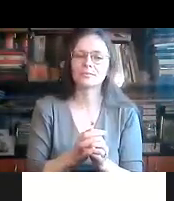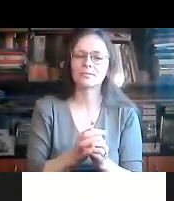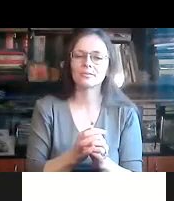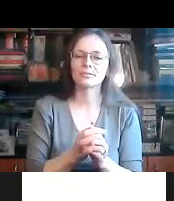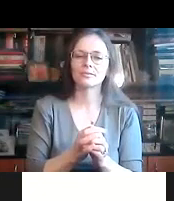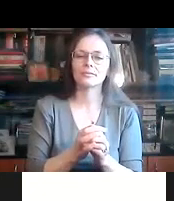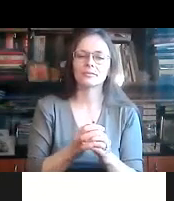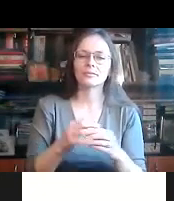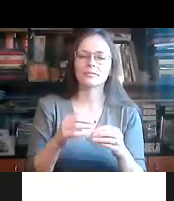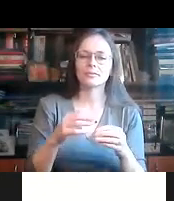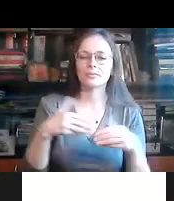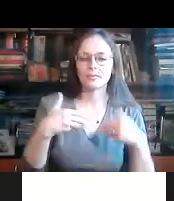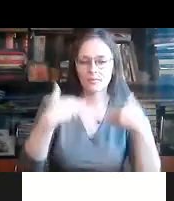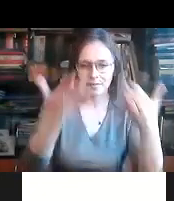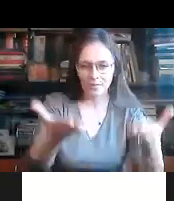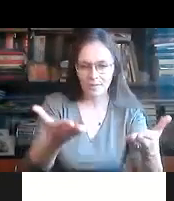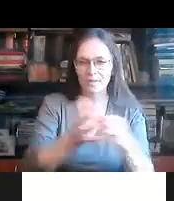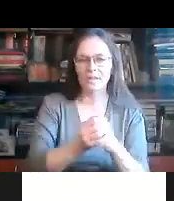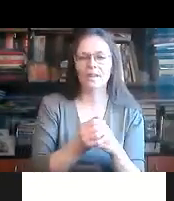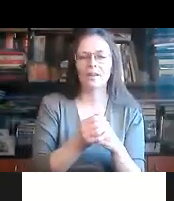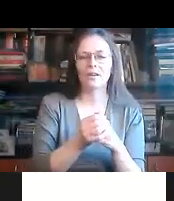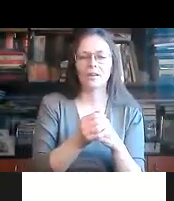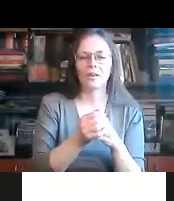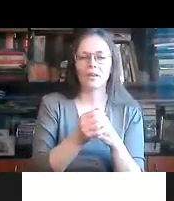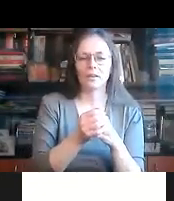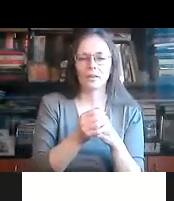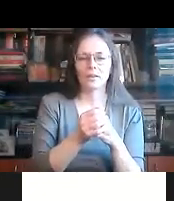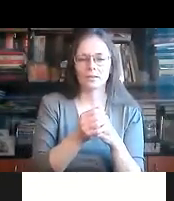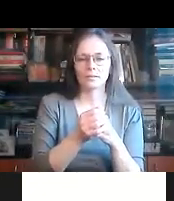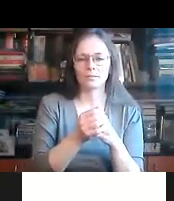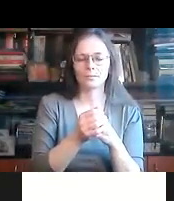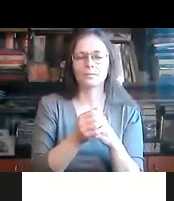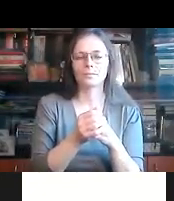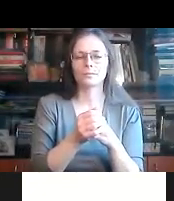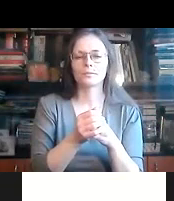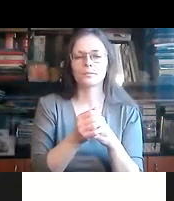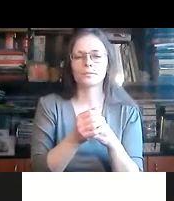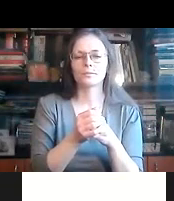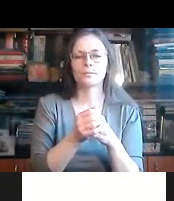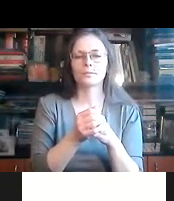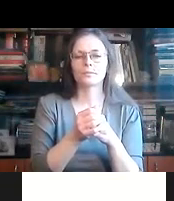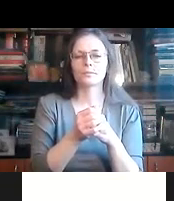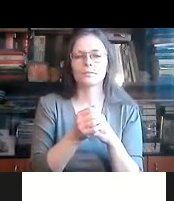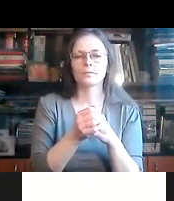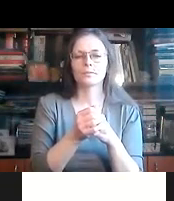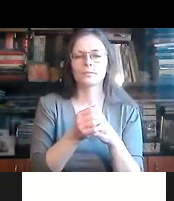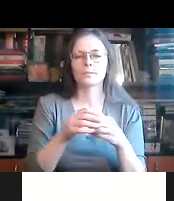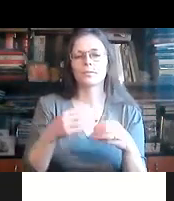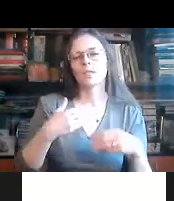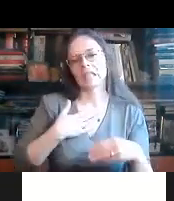Привет. Слышно, да? Да, прекрасно слышно. Кто этим руководит? Слушай, ну я, наверное, все же еще пару слов